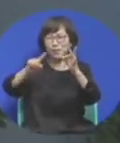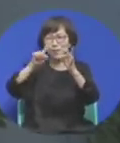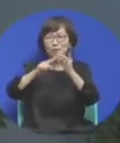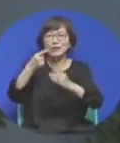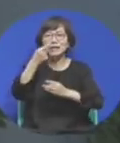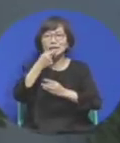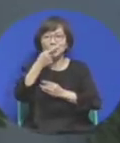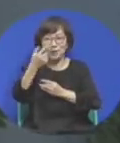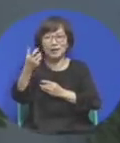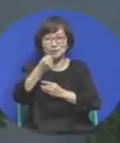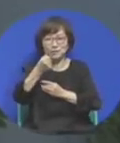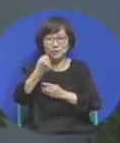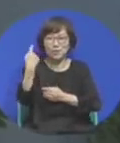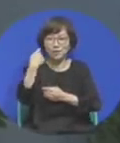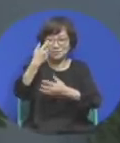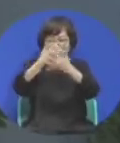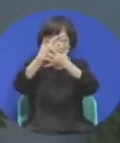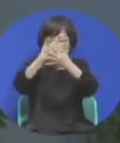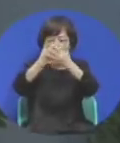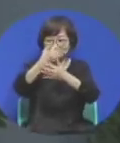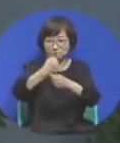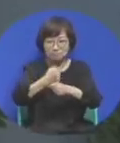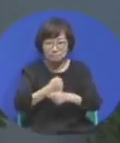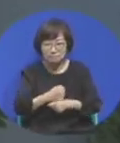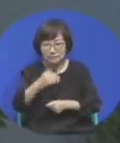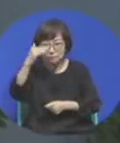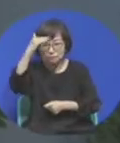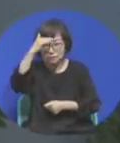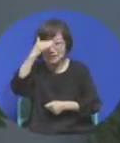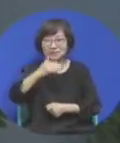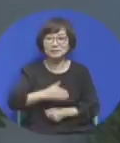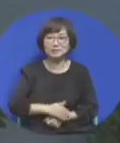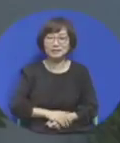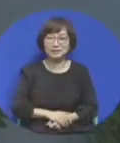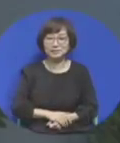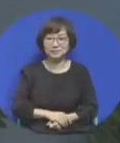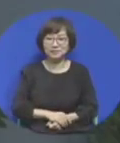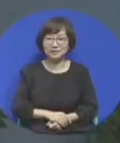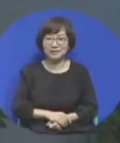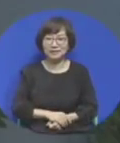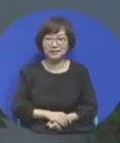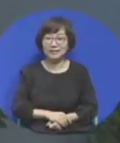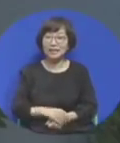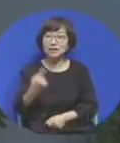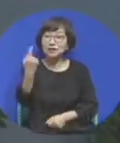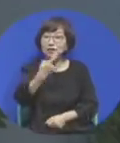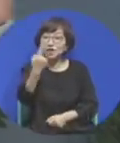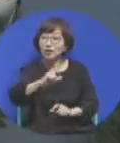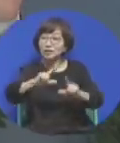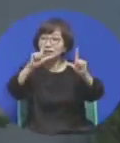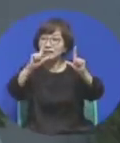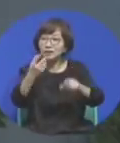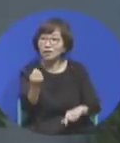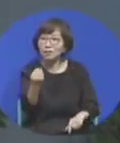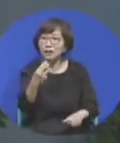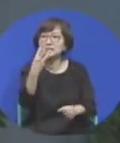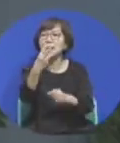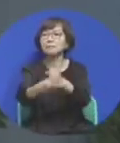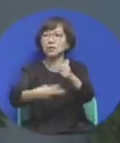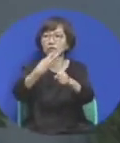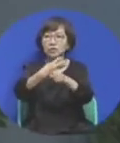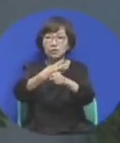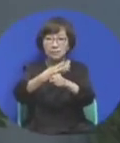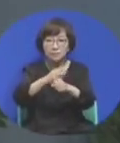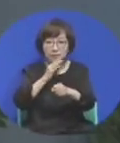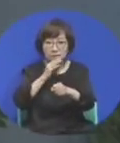that's a very Buddhist ideology. 여러분간 천일, 3년 되잖아요. 그걸 여러분 가둬놓으면